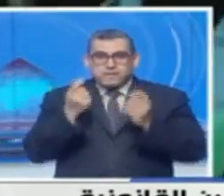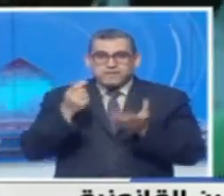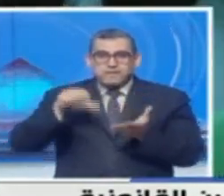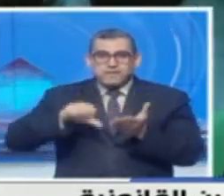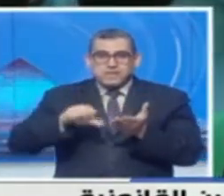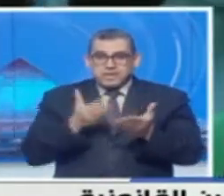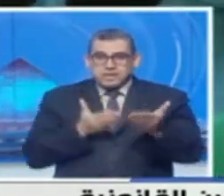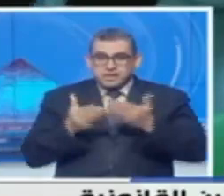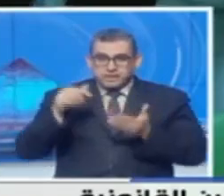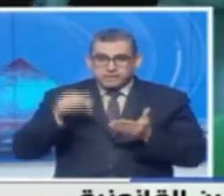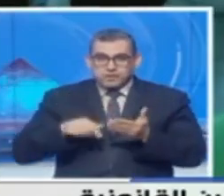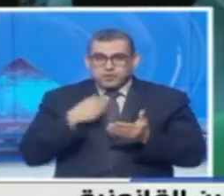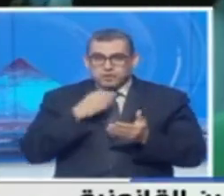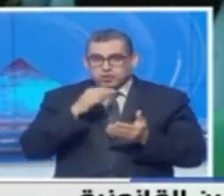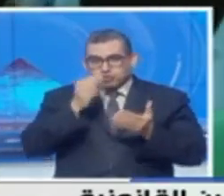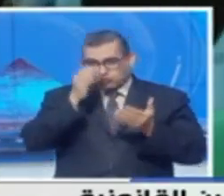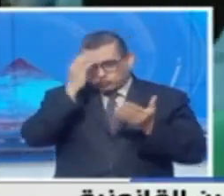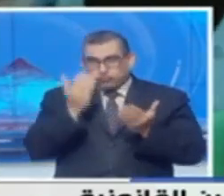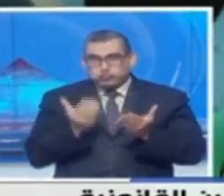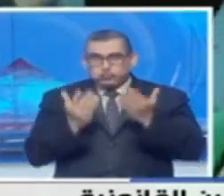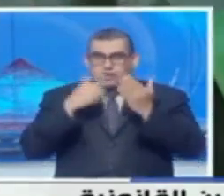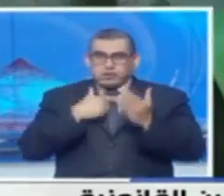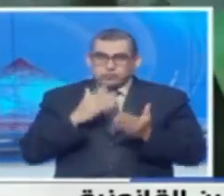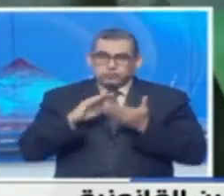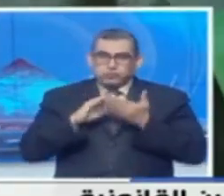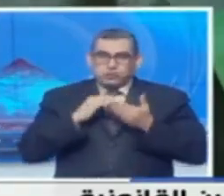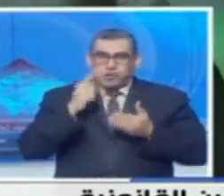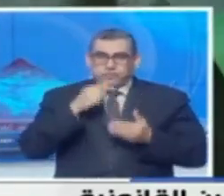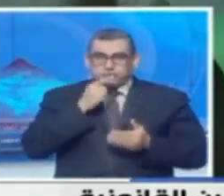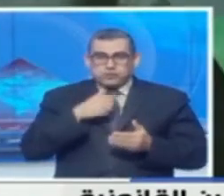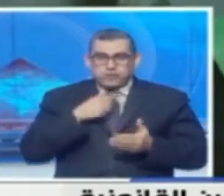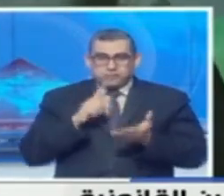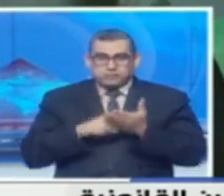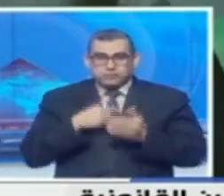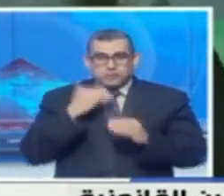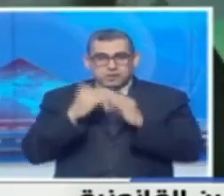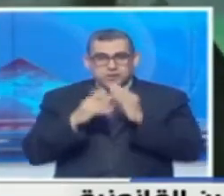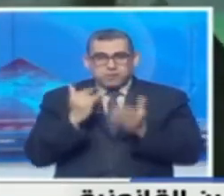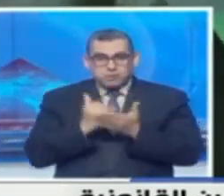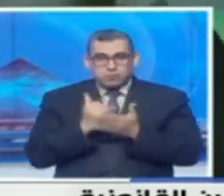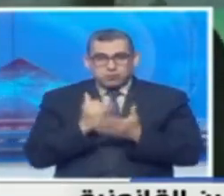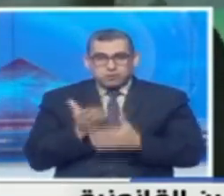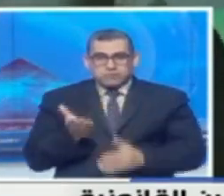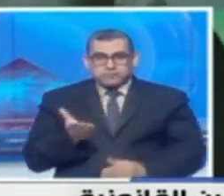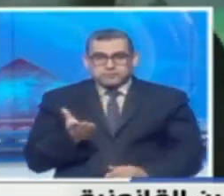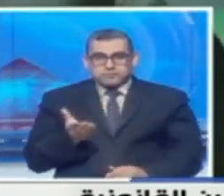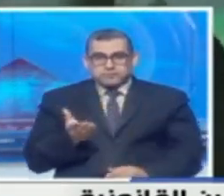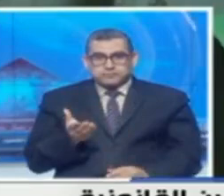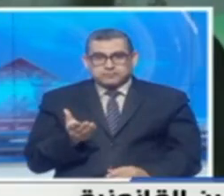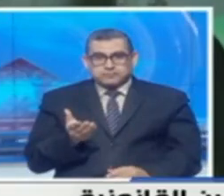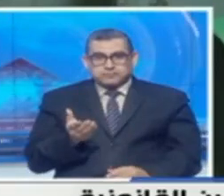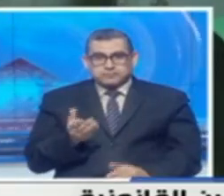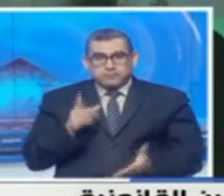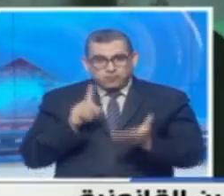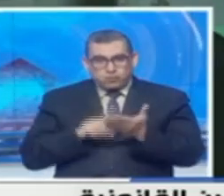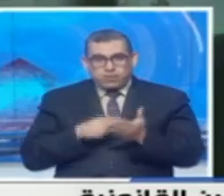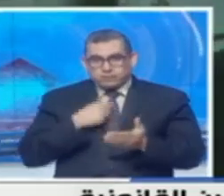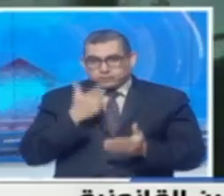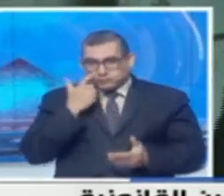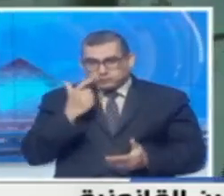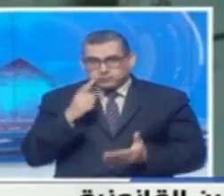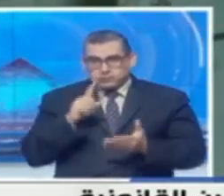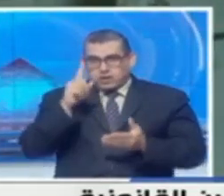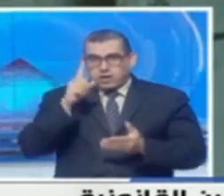والإداري، وأتمنى من الله أن أكون على قدر المسؤولية إن شاء الله. القضاء ده رسالة، يعني مسؤولية طبعا، المفروض يعني الواحد طبعا يراعي